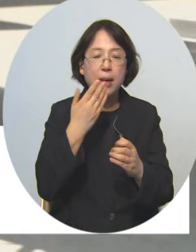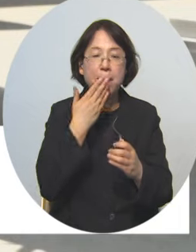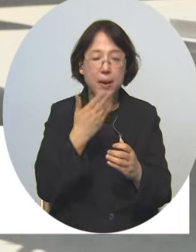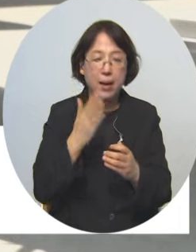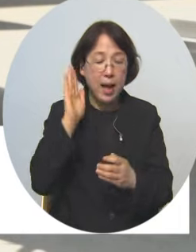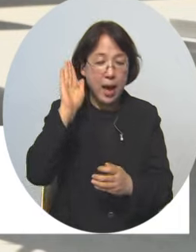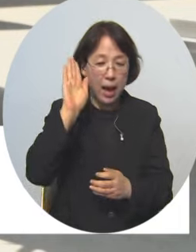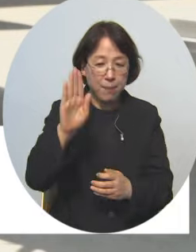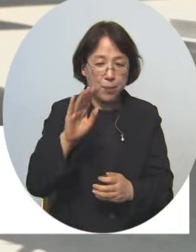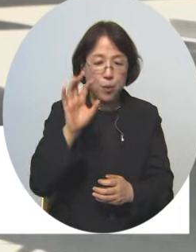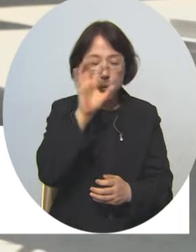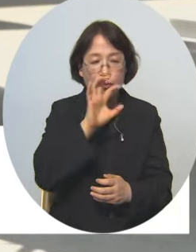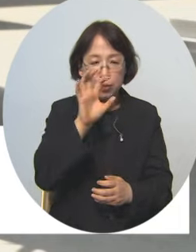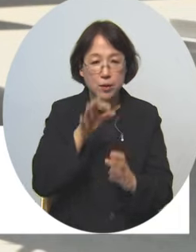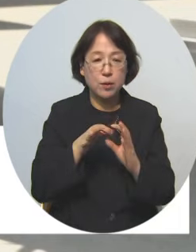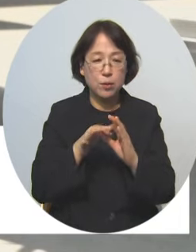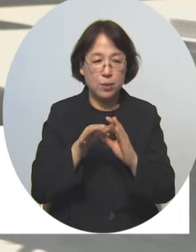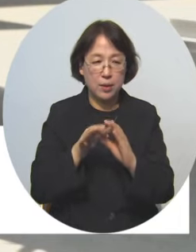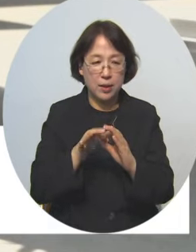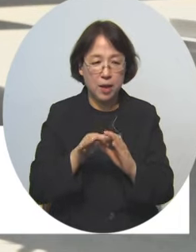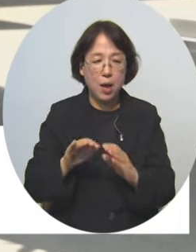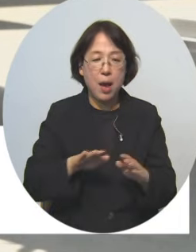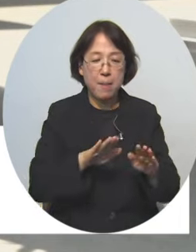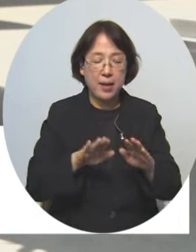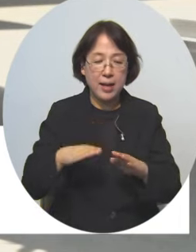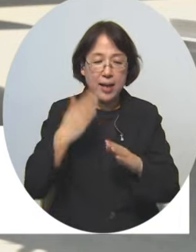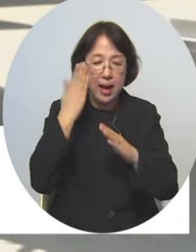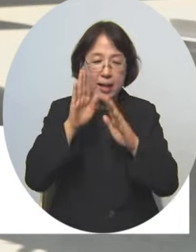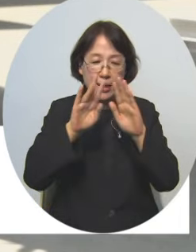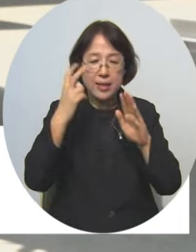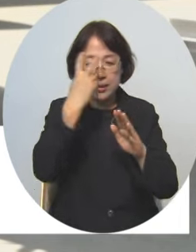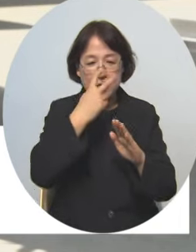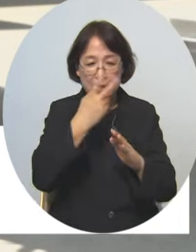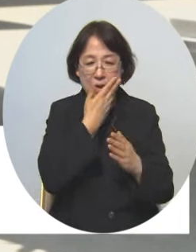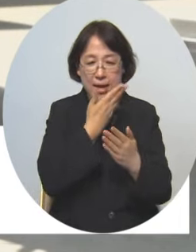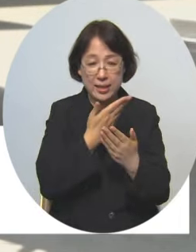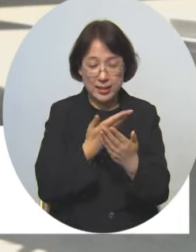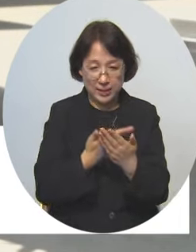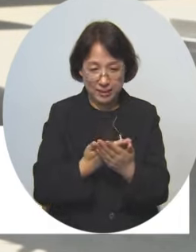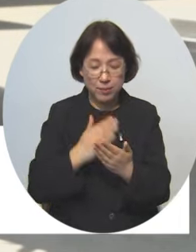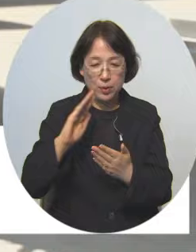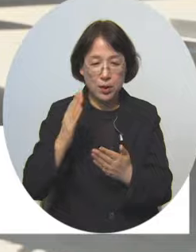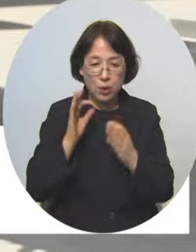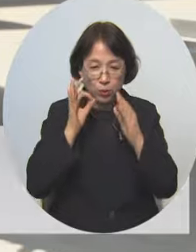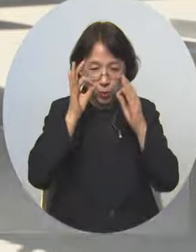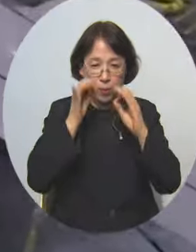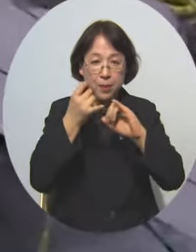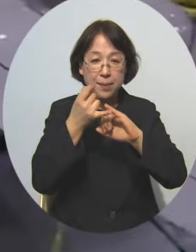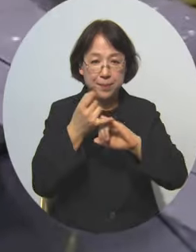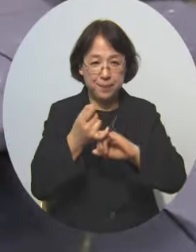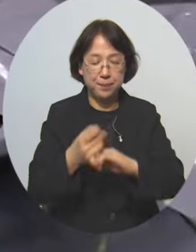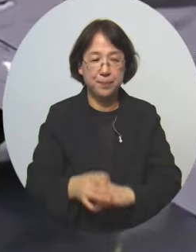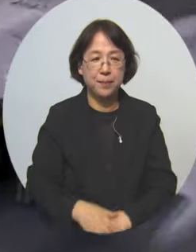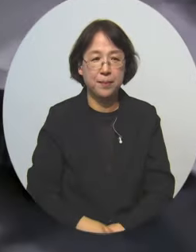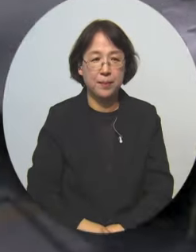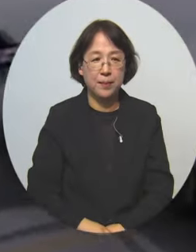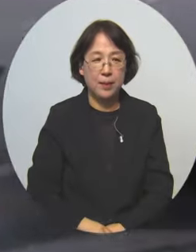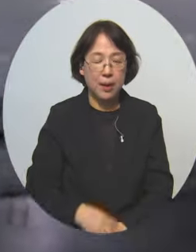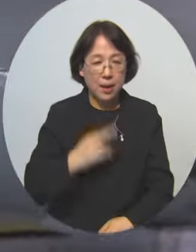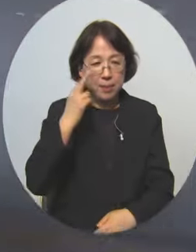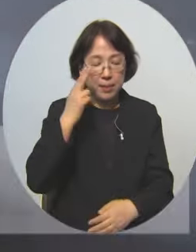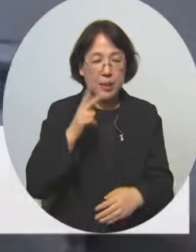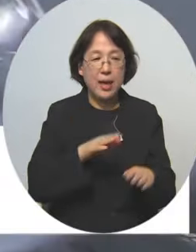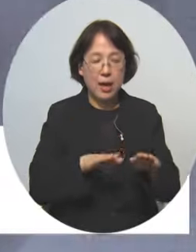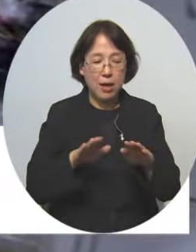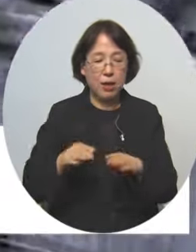앞으로 강인한 교육 훈련을 통해 우리 바다를 하늘에서 지키는 핵심 전력이 되도록 최선을 다하겠습니다. 아울러 미 해군과